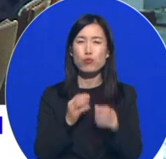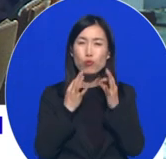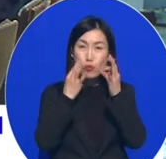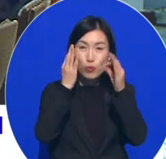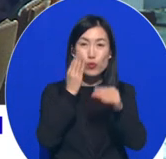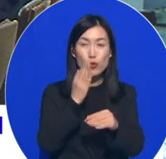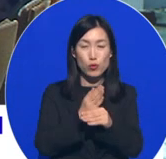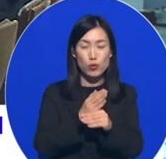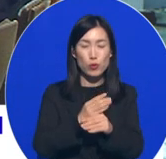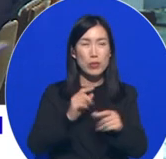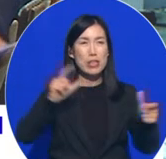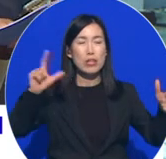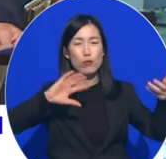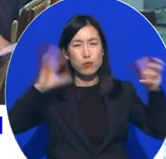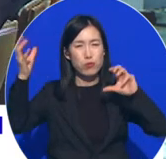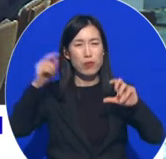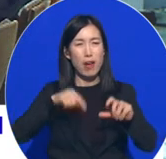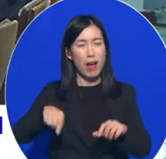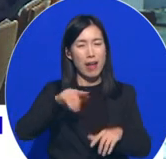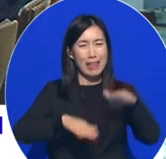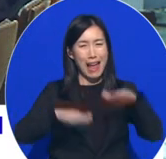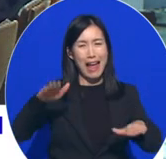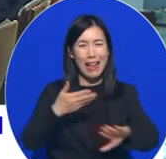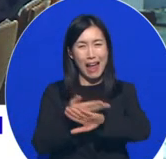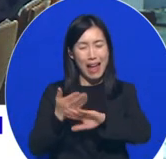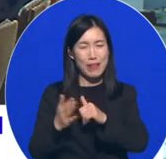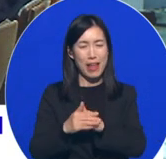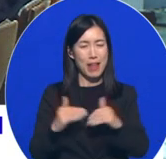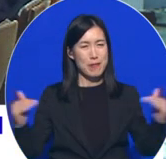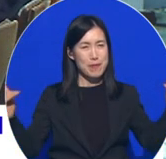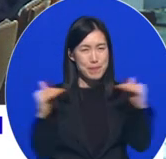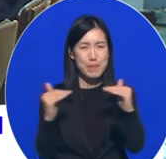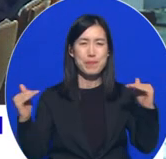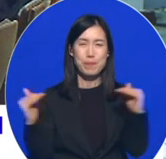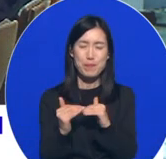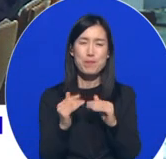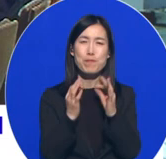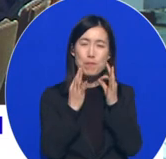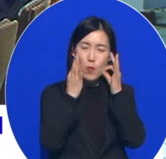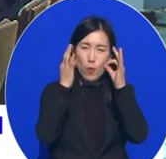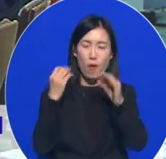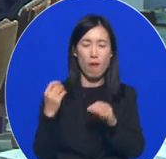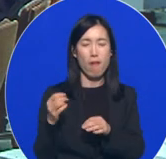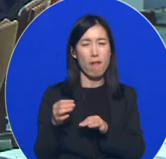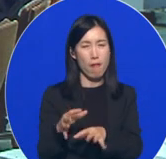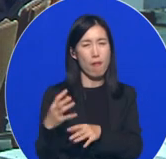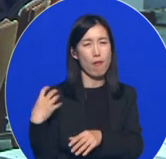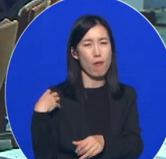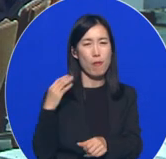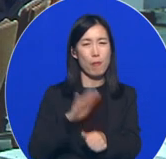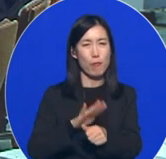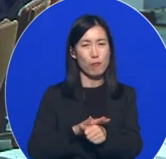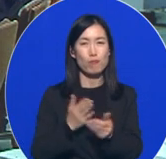기후 격차 해소에도 책임 있는 기여를 할 거라고 강조했습니다 계속해서 최